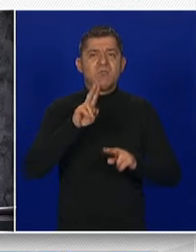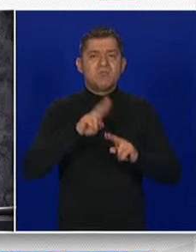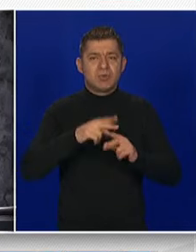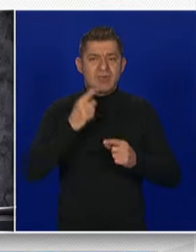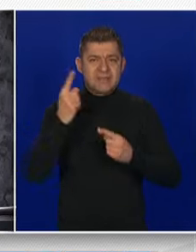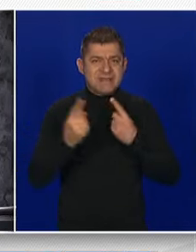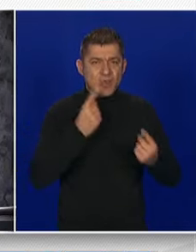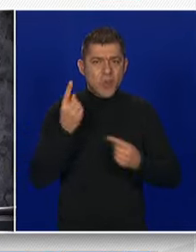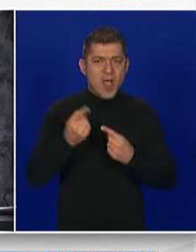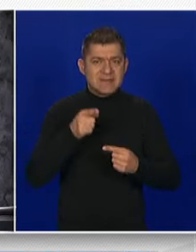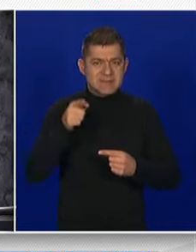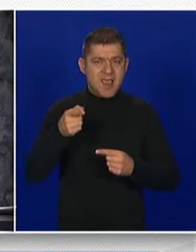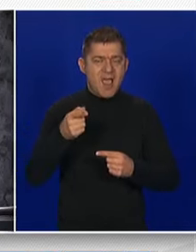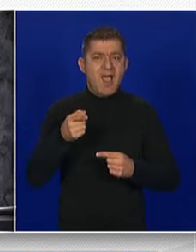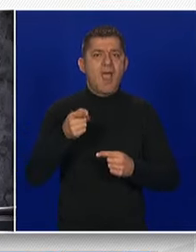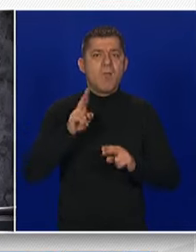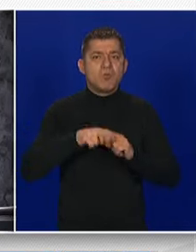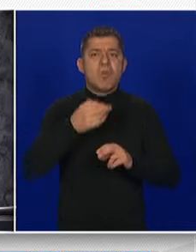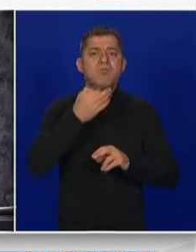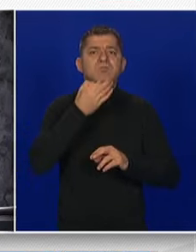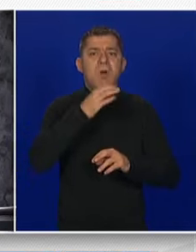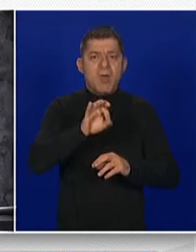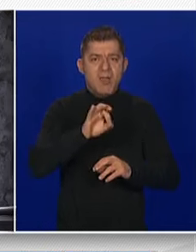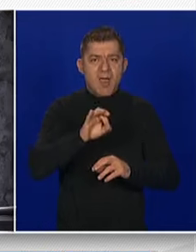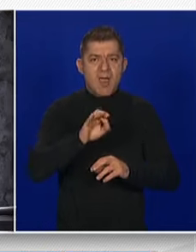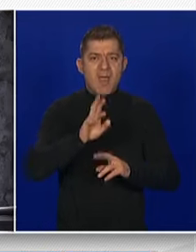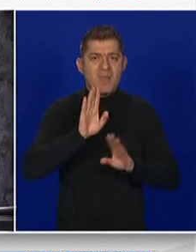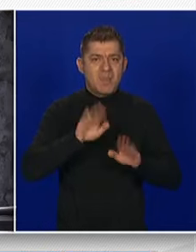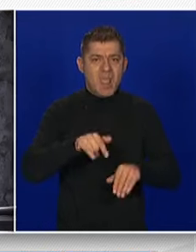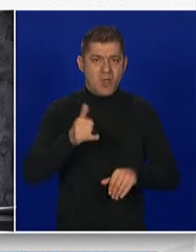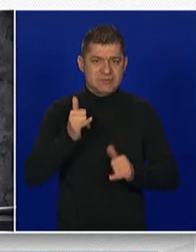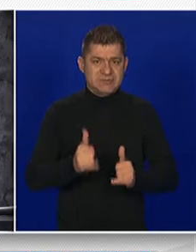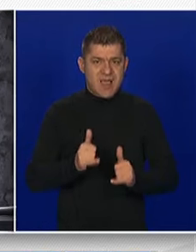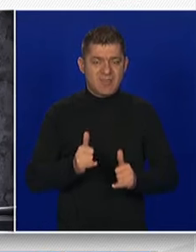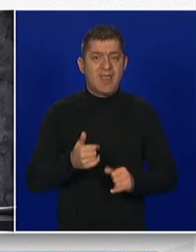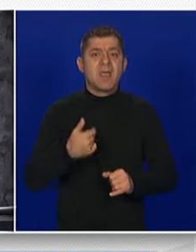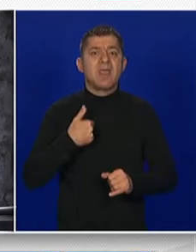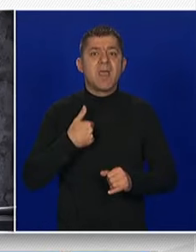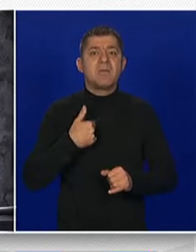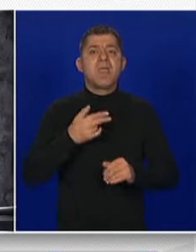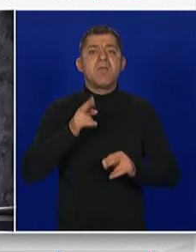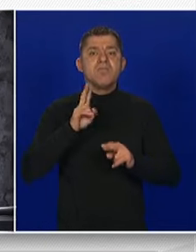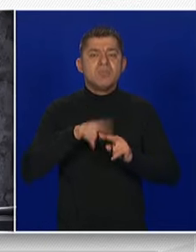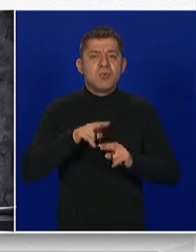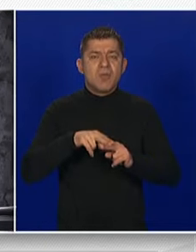epidemiološka biti nešto povoljnija nego što je sada i da ćemo